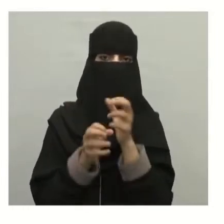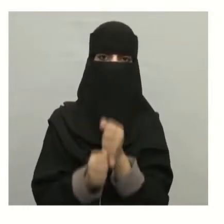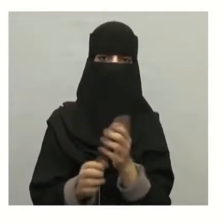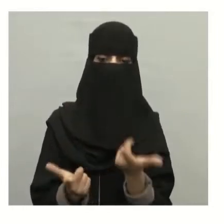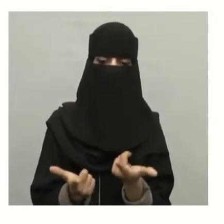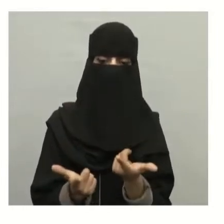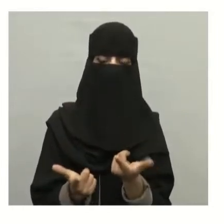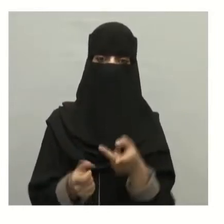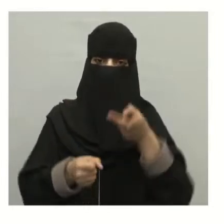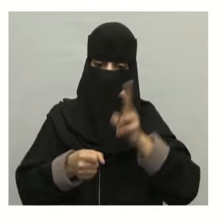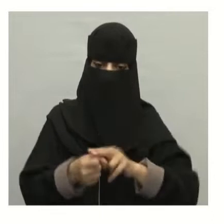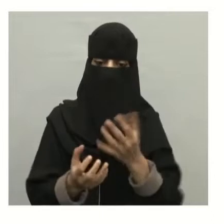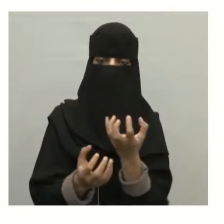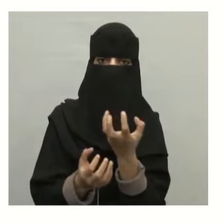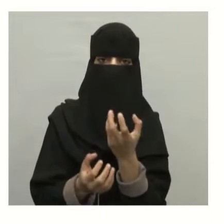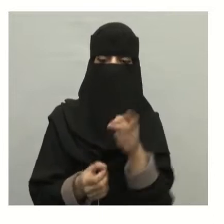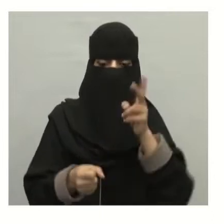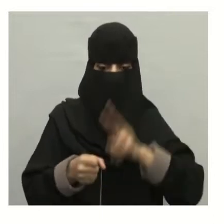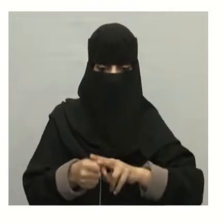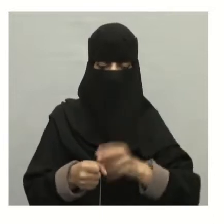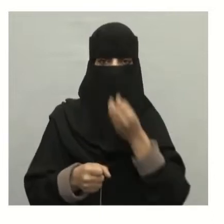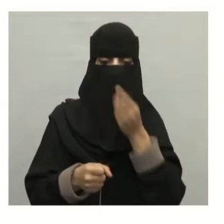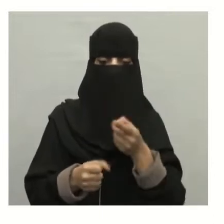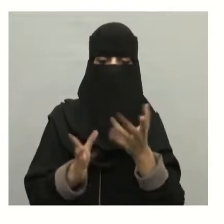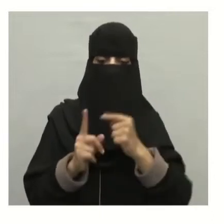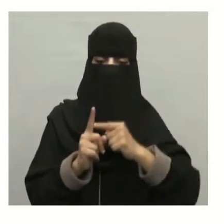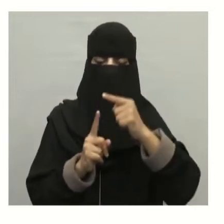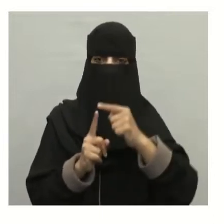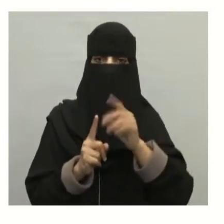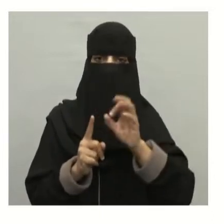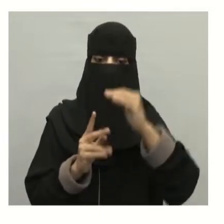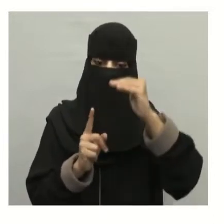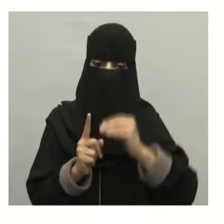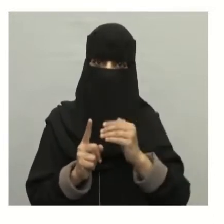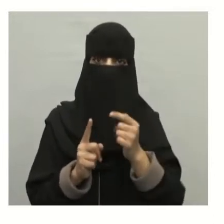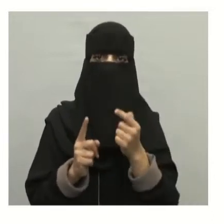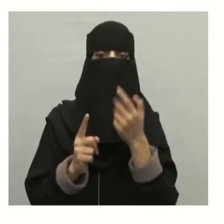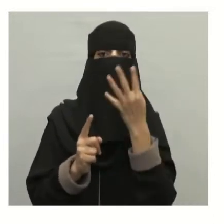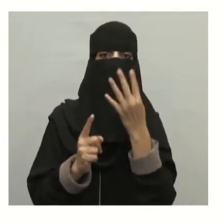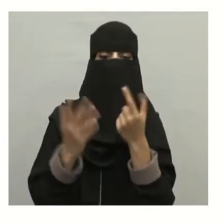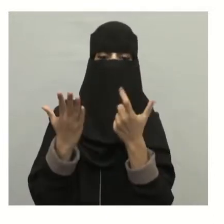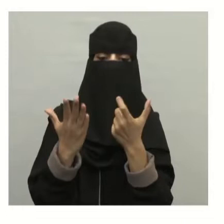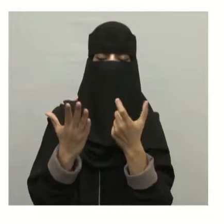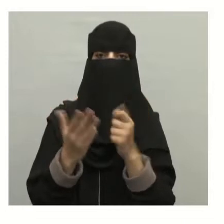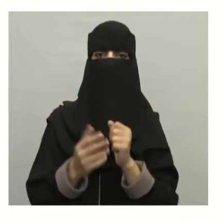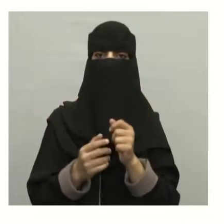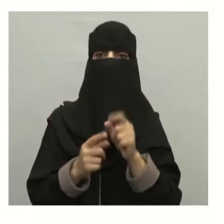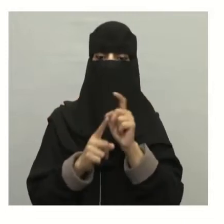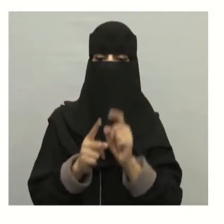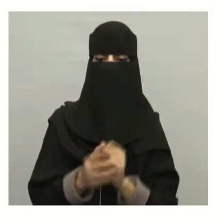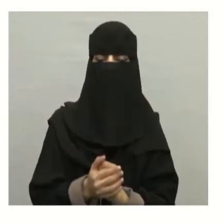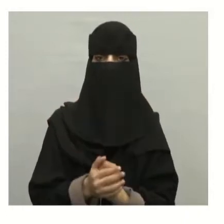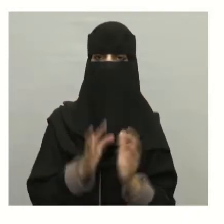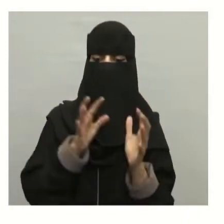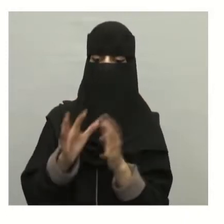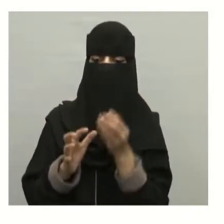الأطعمة؟ بإعادة تسخين الطعام لدرجة حرارة لا تقل عن 74 درجة مئوية،